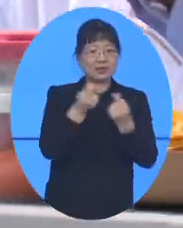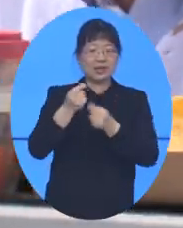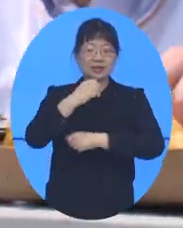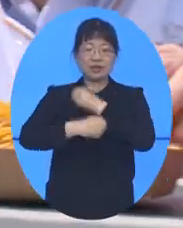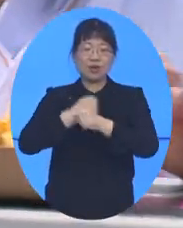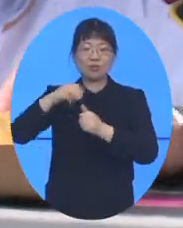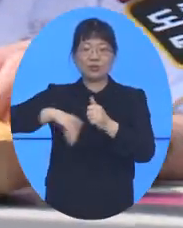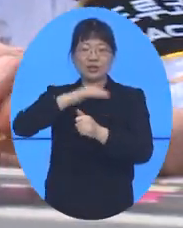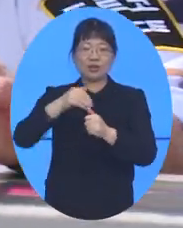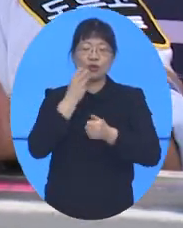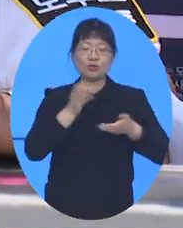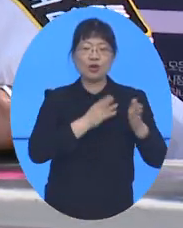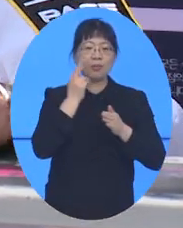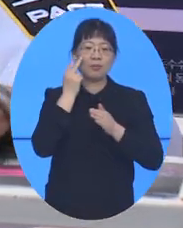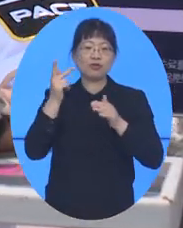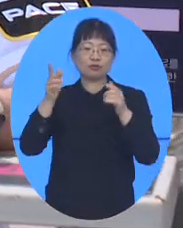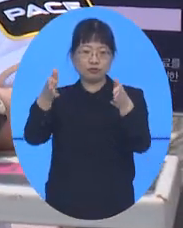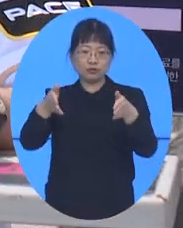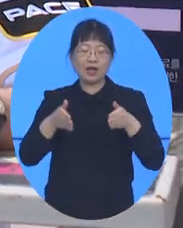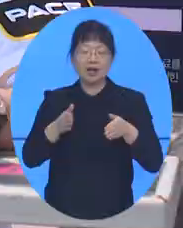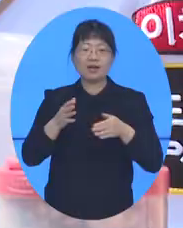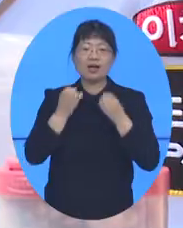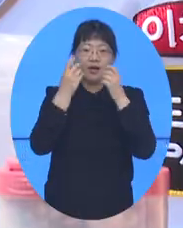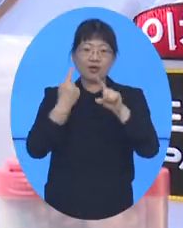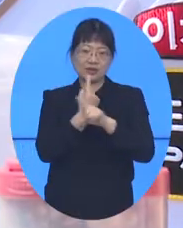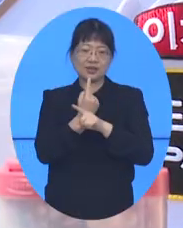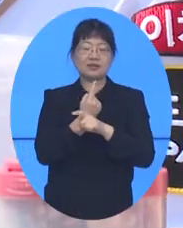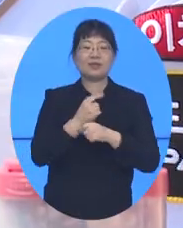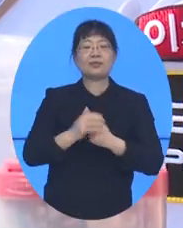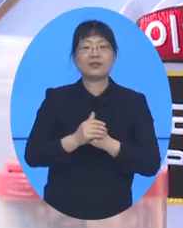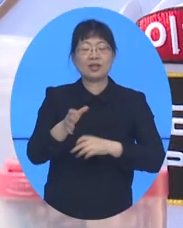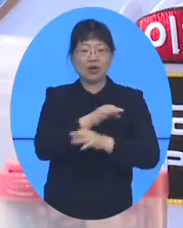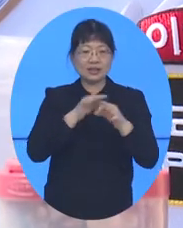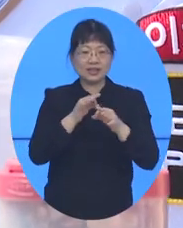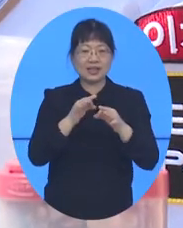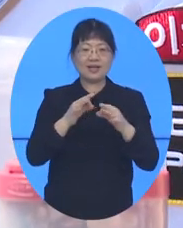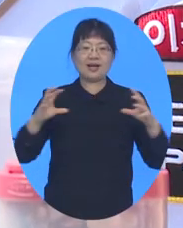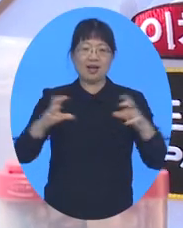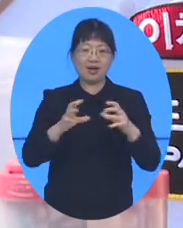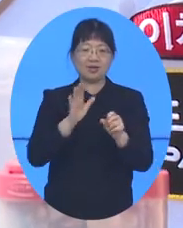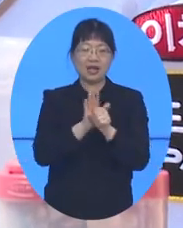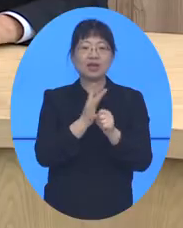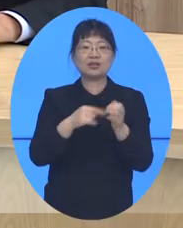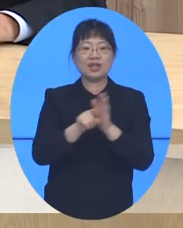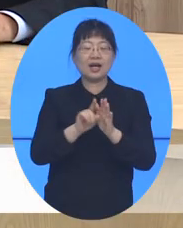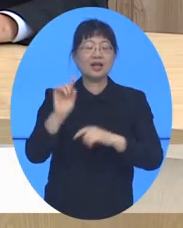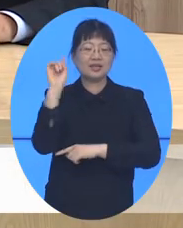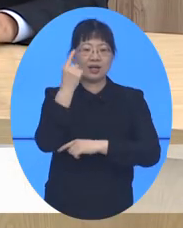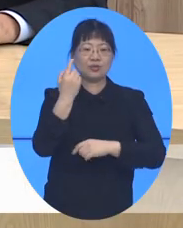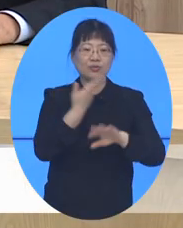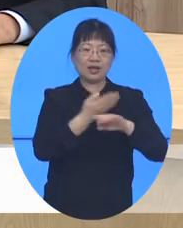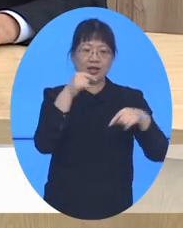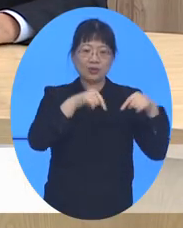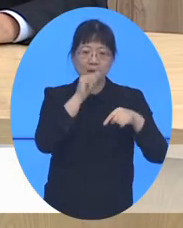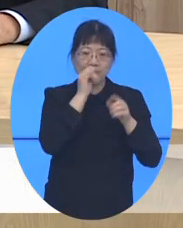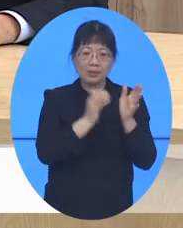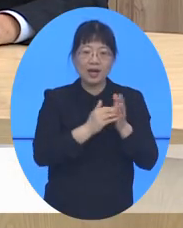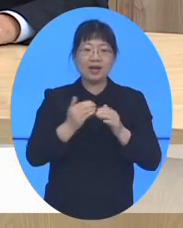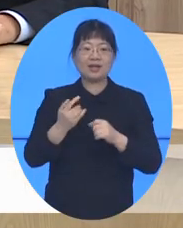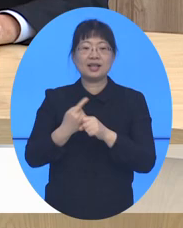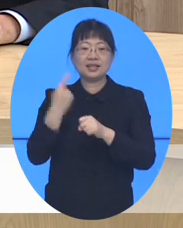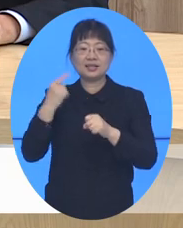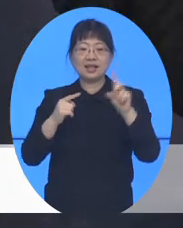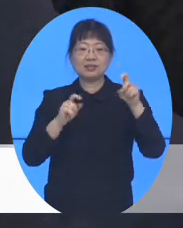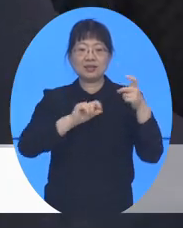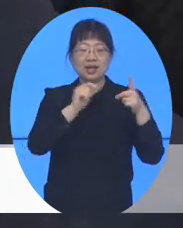분위기 속에서 경기도와 미국 간 혁신경제협력 관계를 강화하기 위한 야구 외교가 이뤄진 겁니다. 이번 관람은 지난해 11월